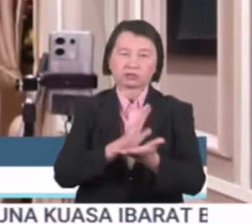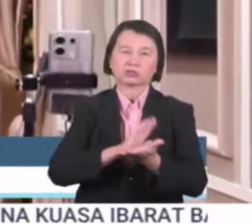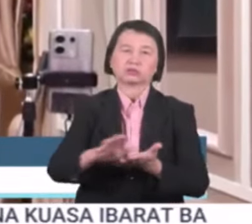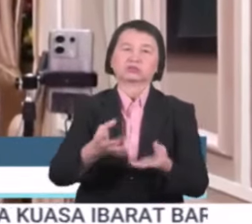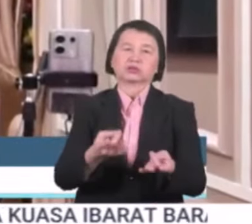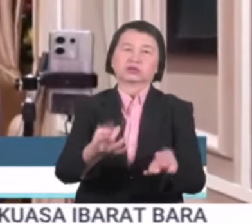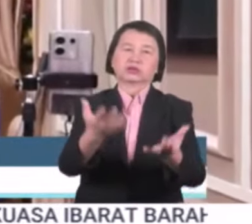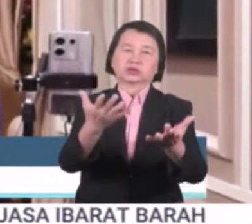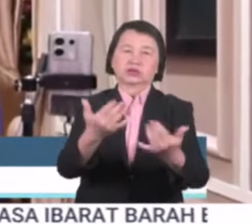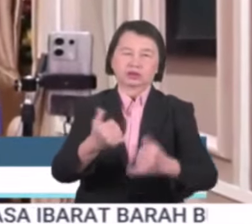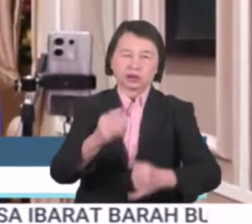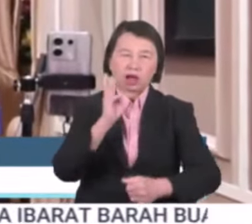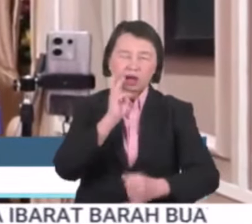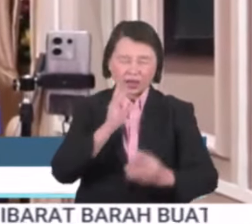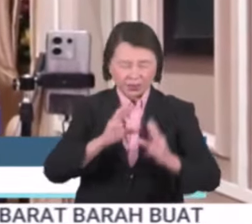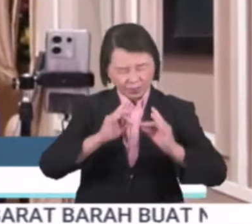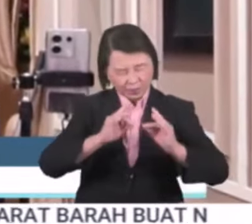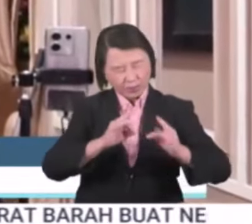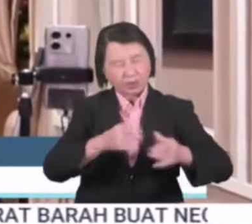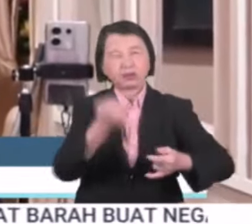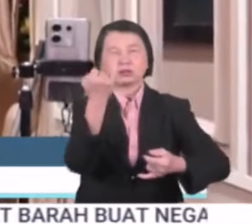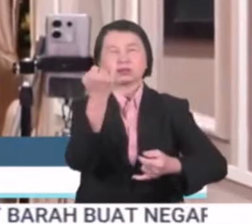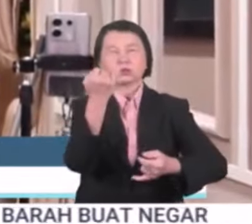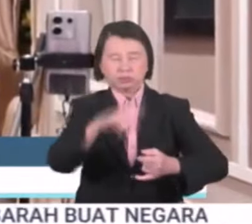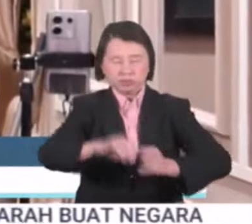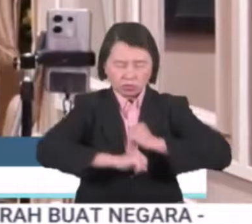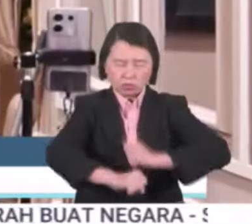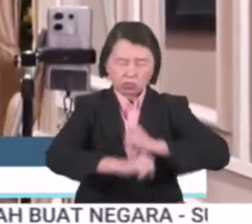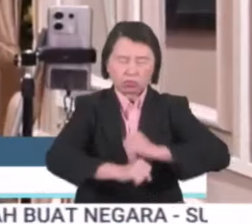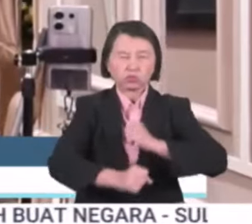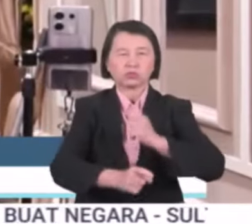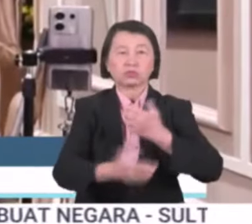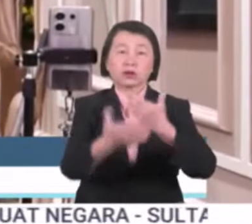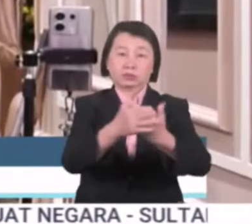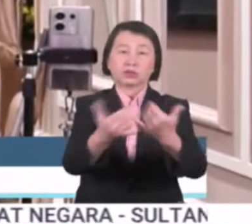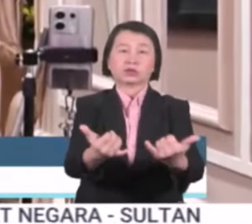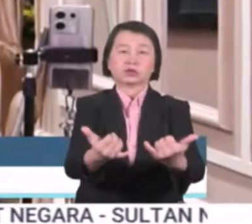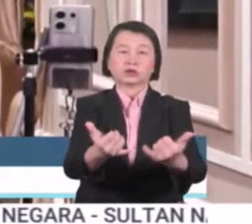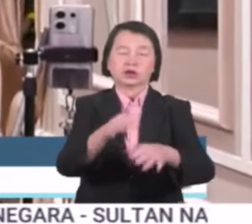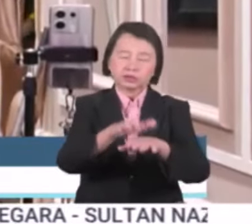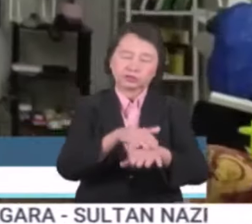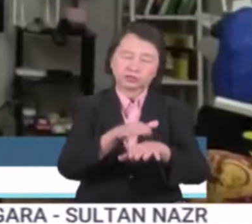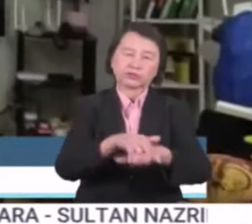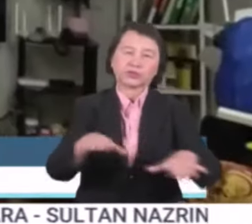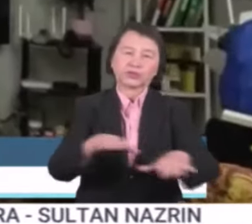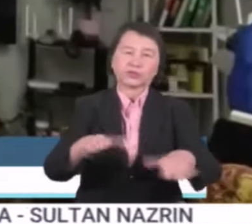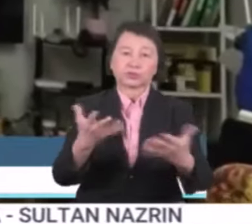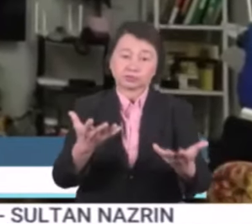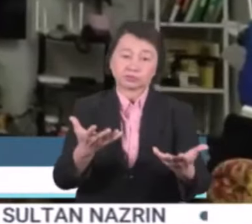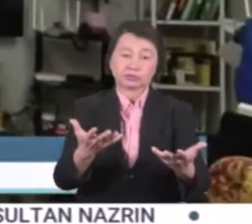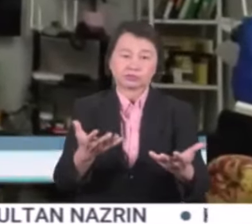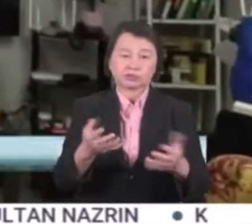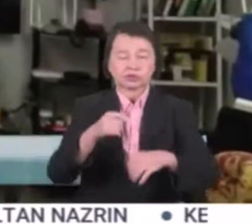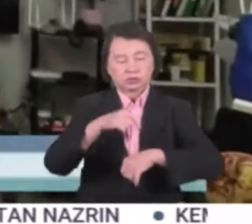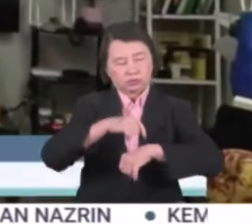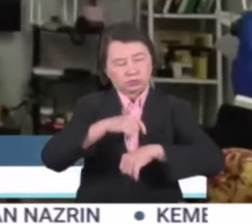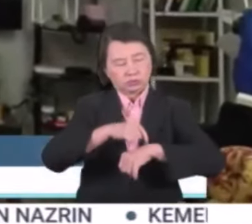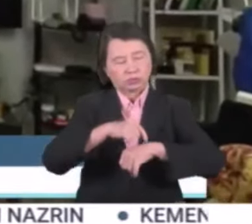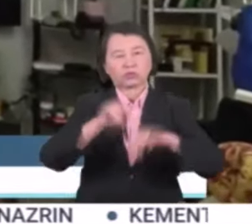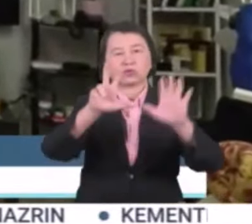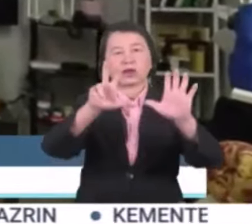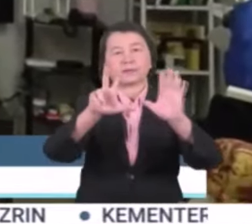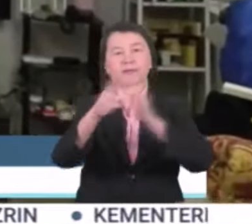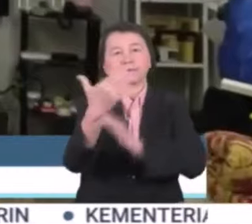dengan sang-sang lumpur semua, ha, kita kena cuci lah. Sampai sekarang ni lah, slow-slow lah buatnya. Start daripada pukul